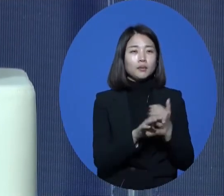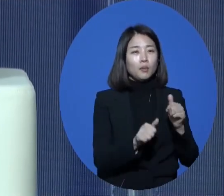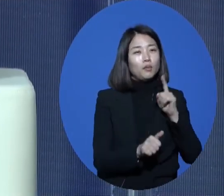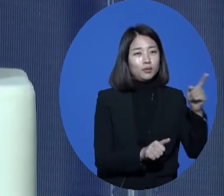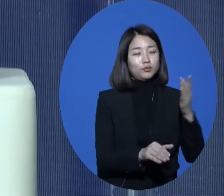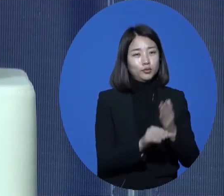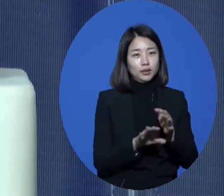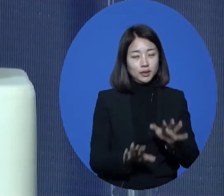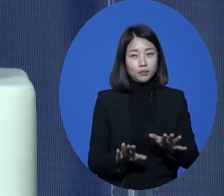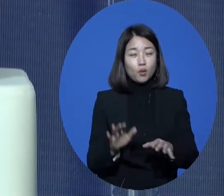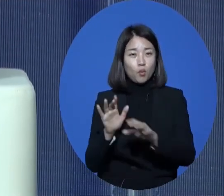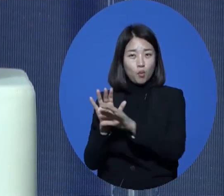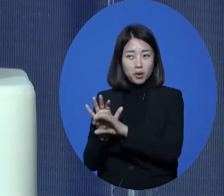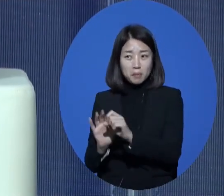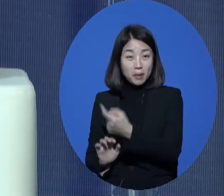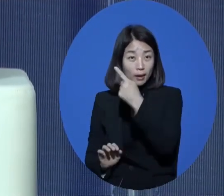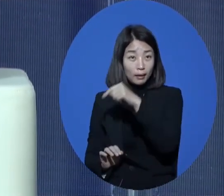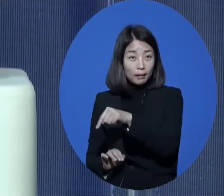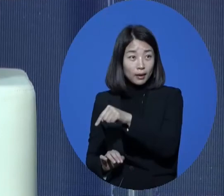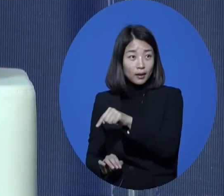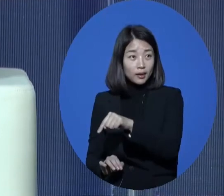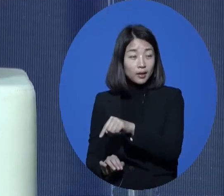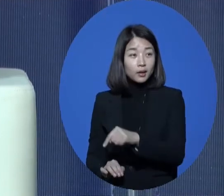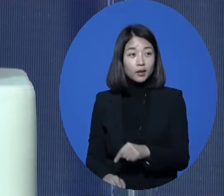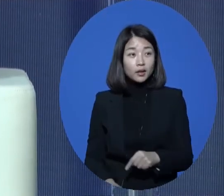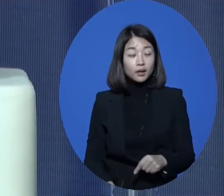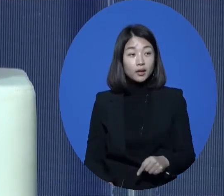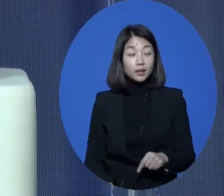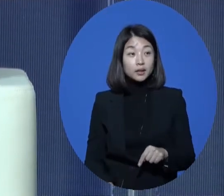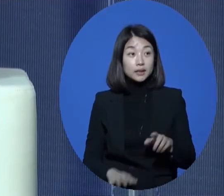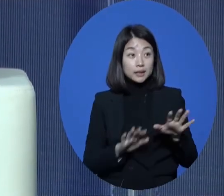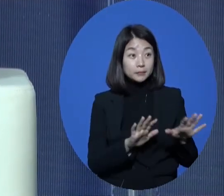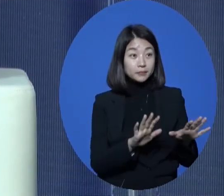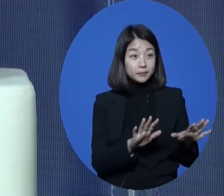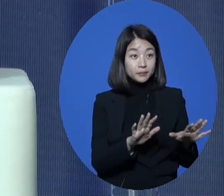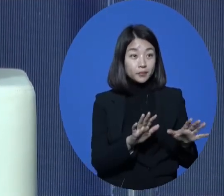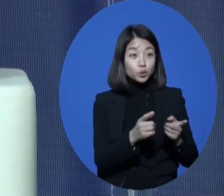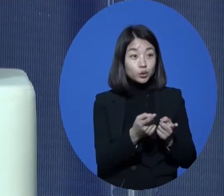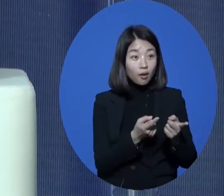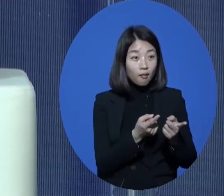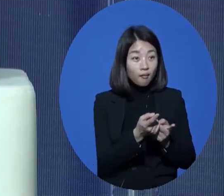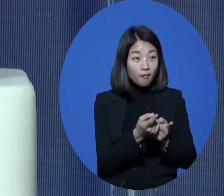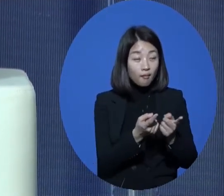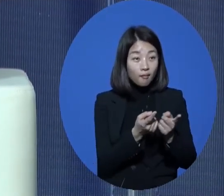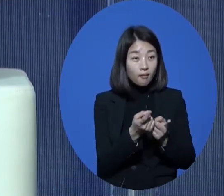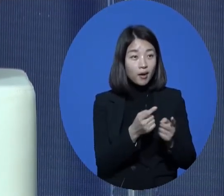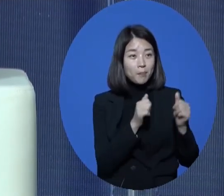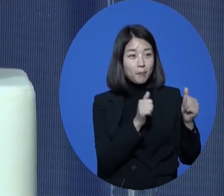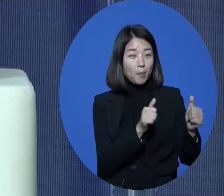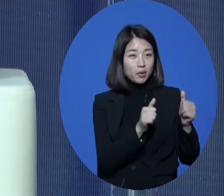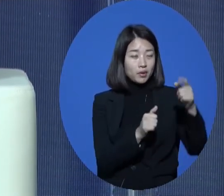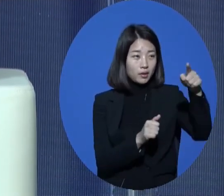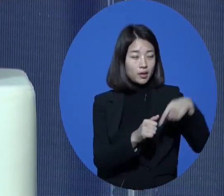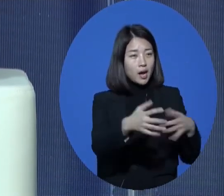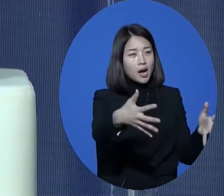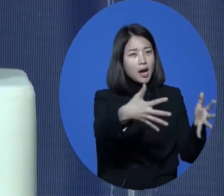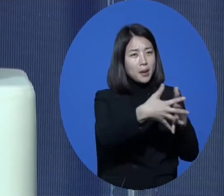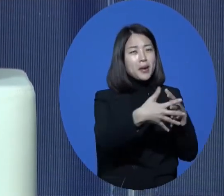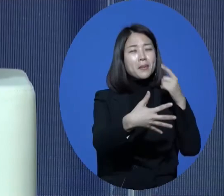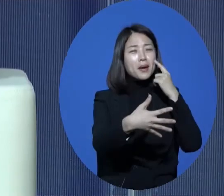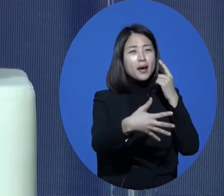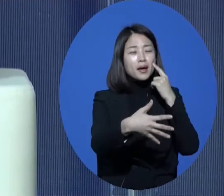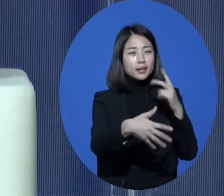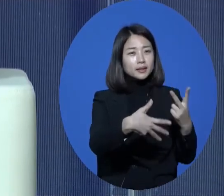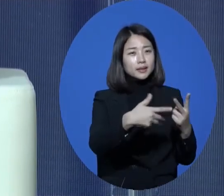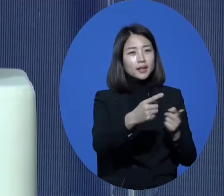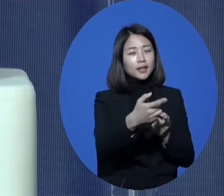되다가 코로나가 발생하면서 이제 최근에 다시 조정을 법원이 이제 시도해 보고자 해서